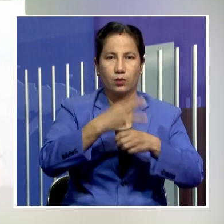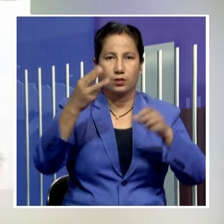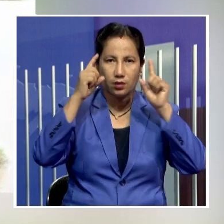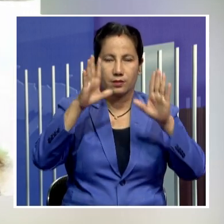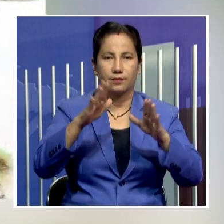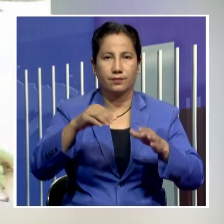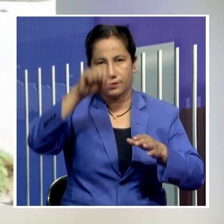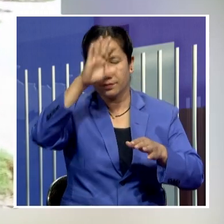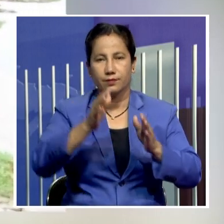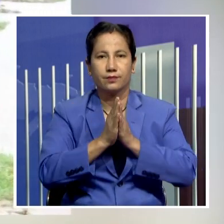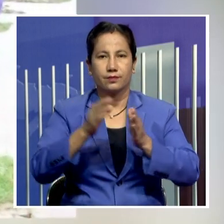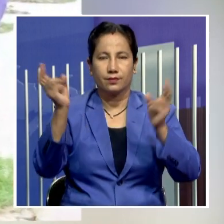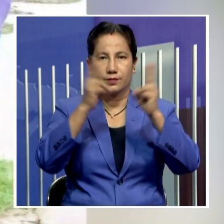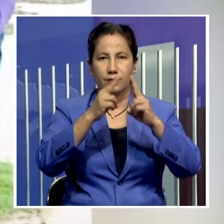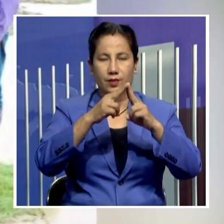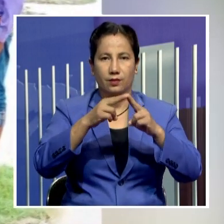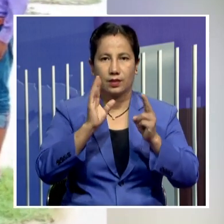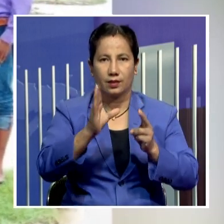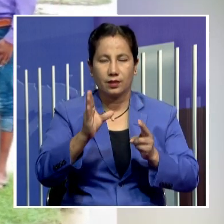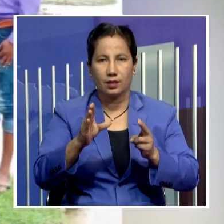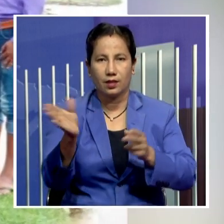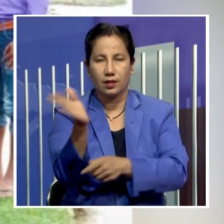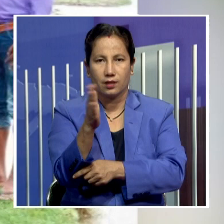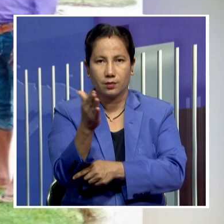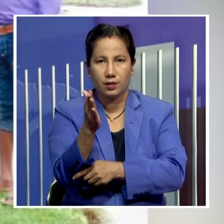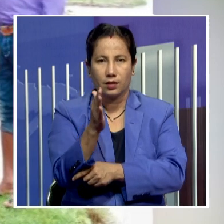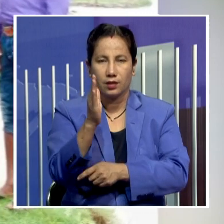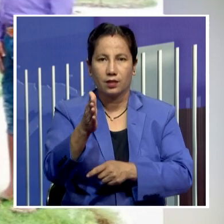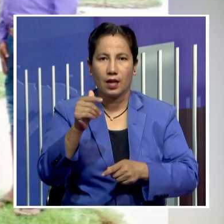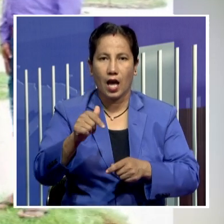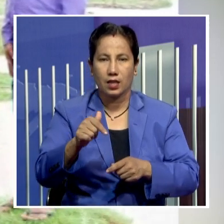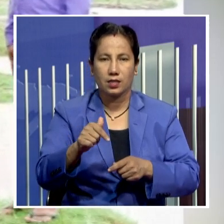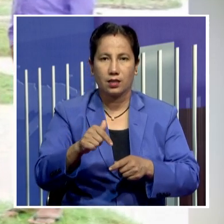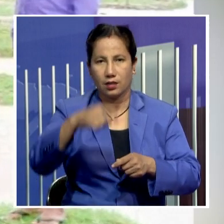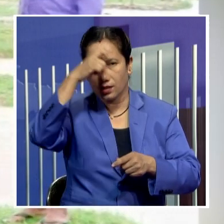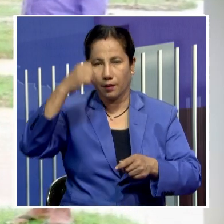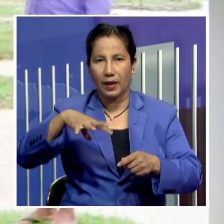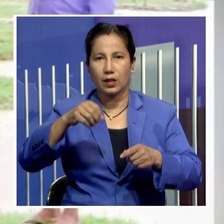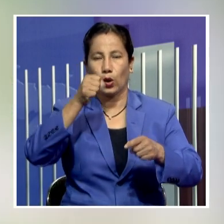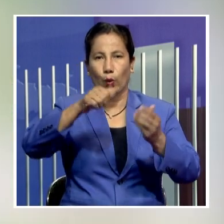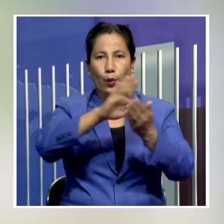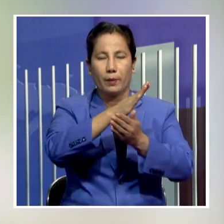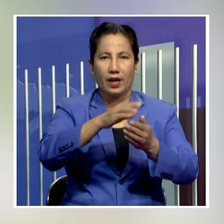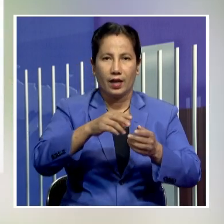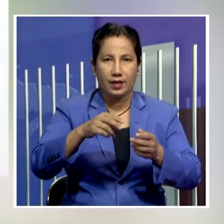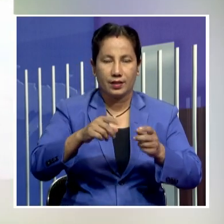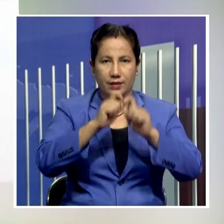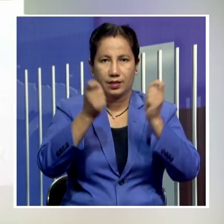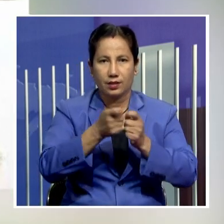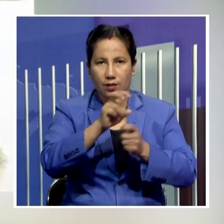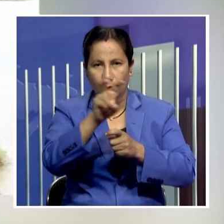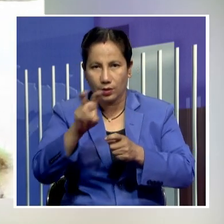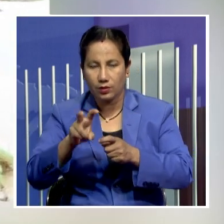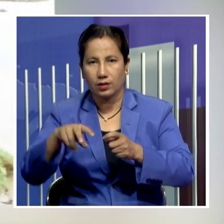गरेको छ। यता भौतिक पूर्वाधार तथा यातायात मन्त्री मोहम्मद इस्तियाक राईले आज बाँकेको बाढीग्रस्त क्षेत्रको अवलोकन गर्दै